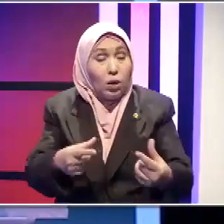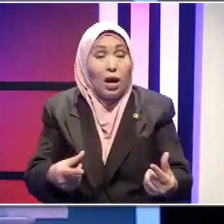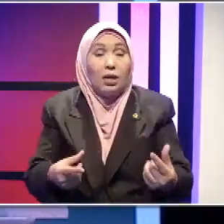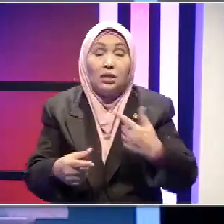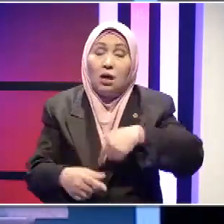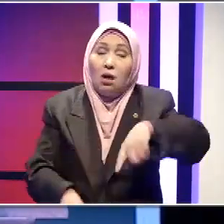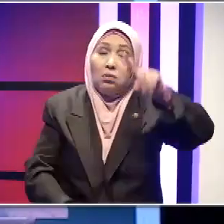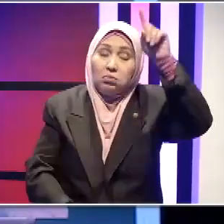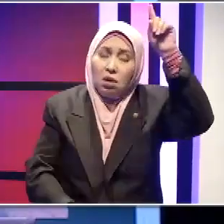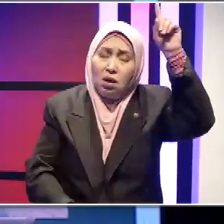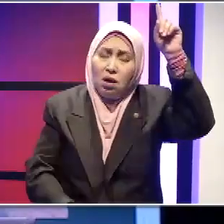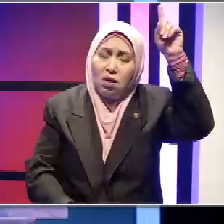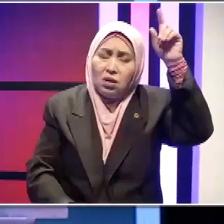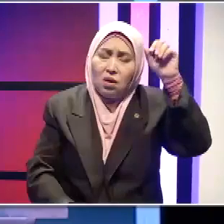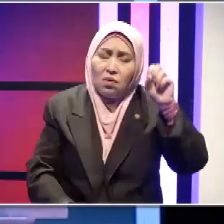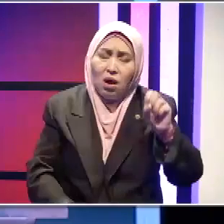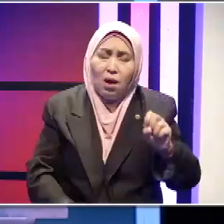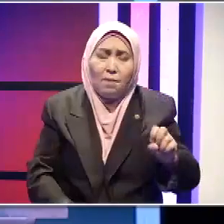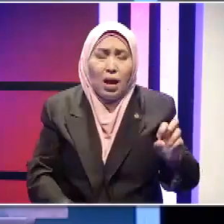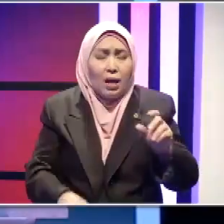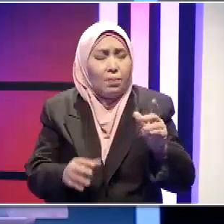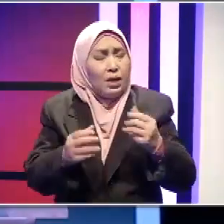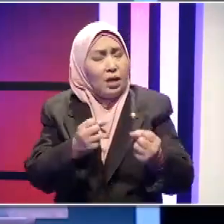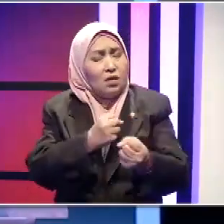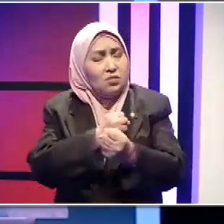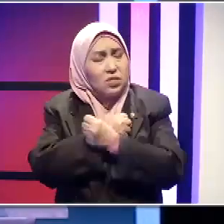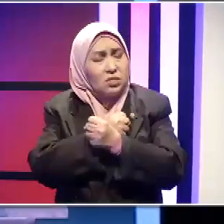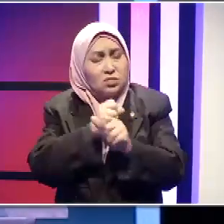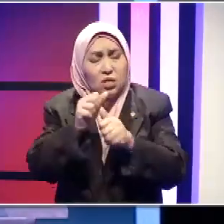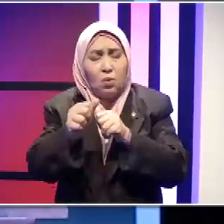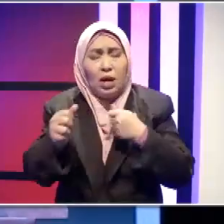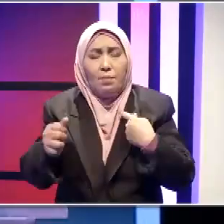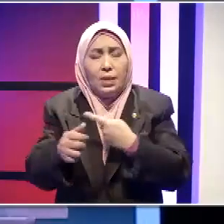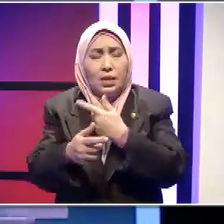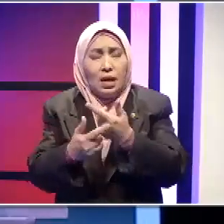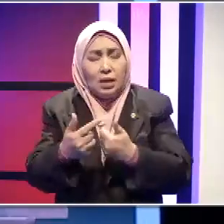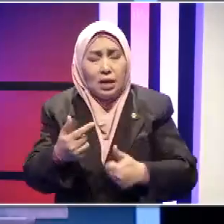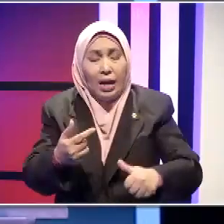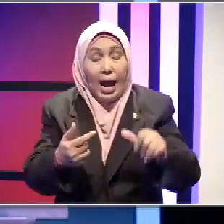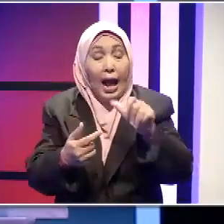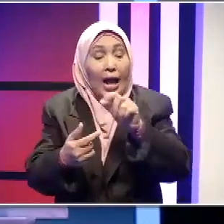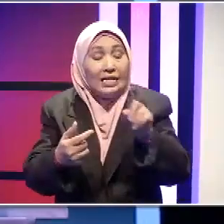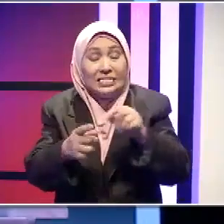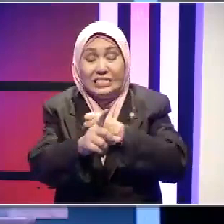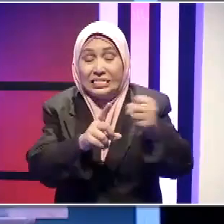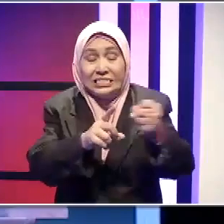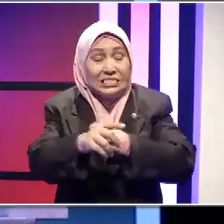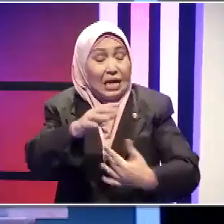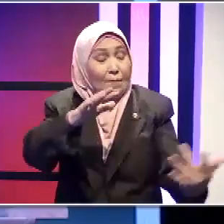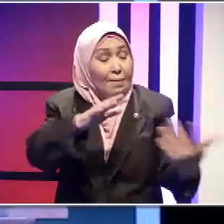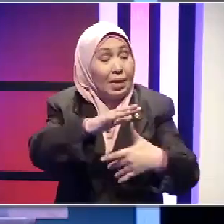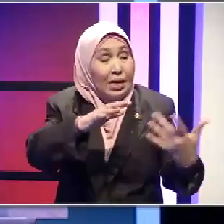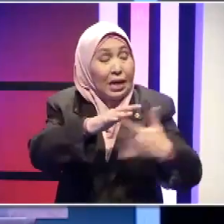Ya Allah Ya Rohman Ya Rohim jauhkan kami daripada azab api neraka Mu ya